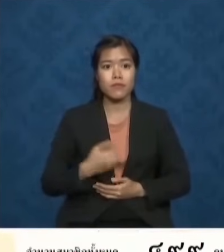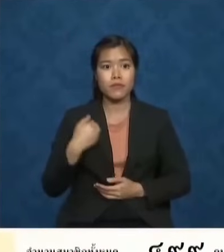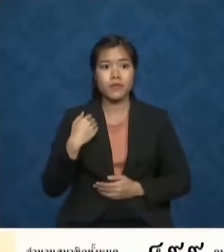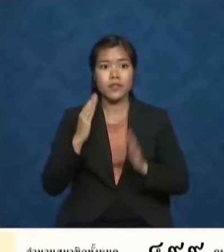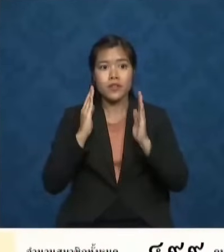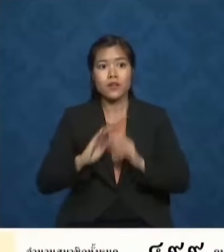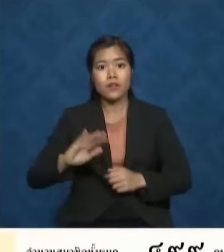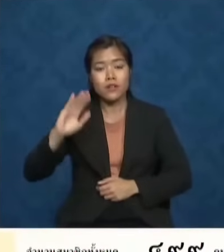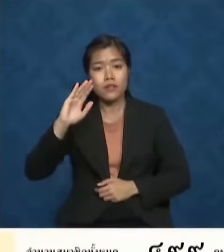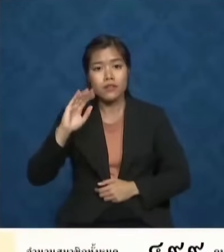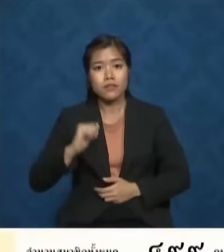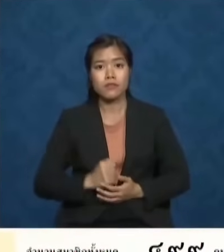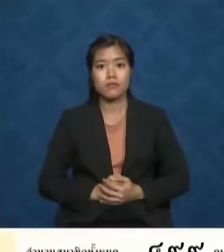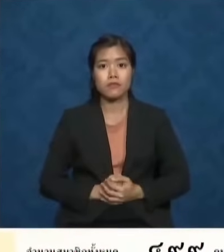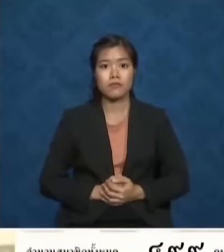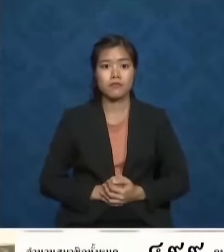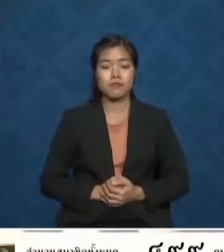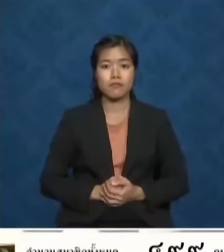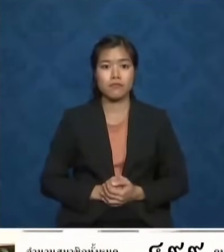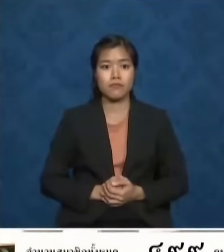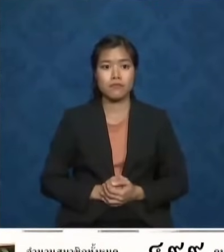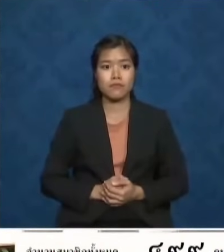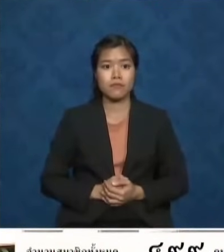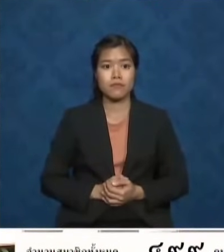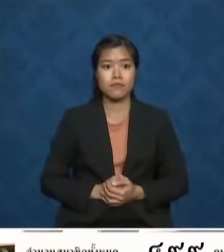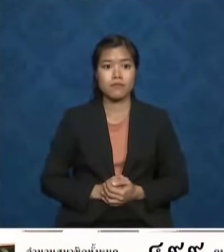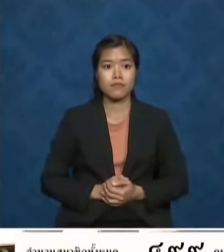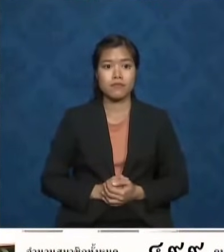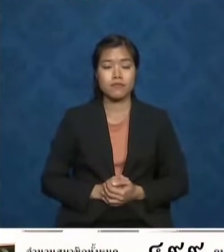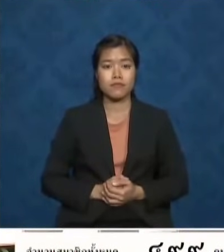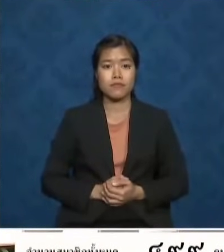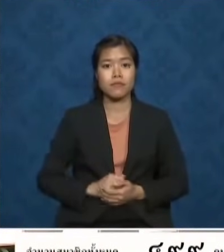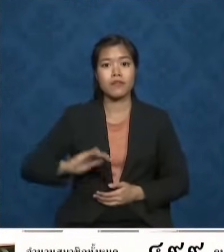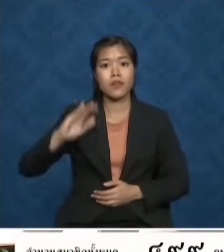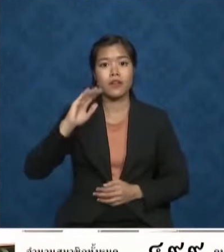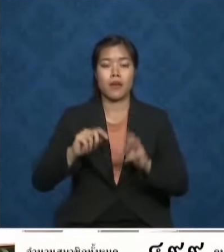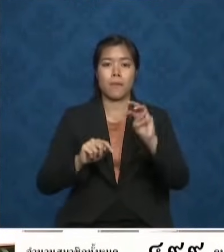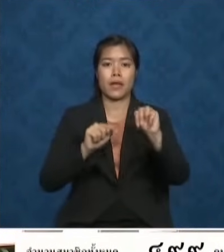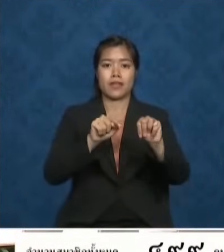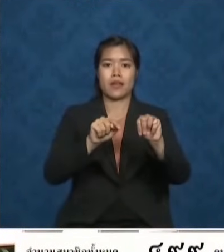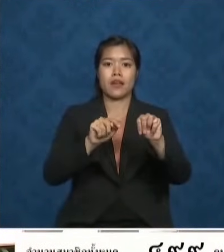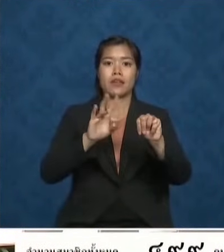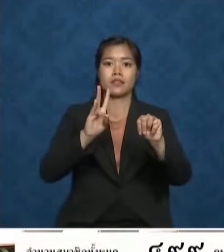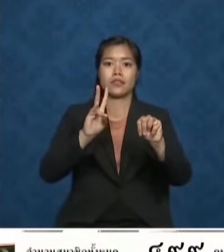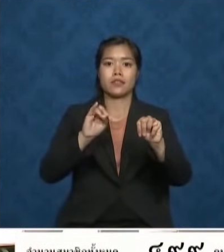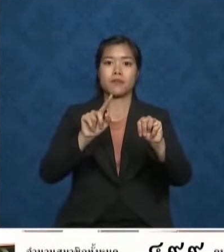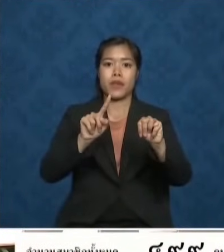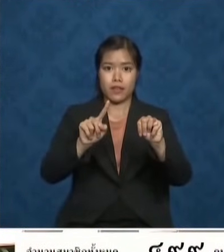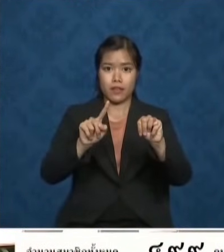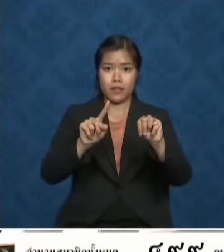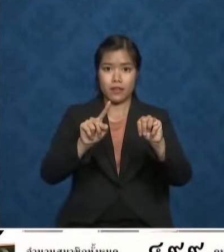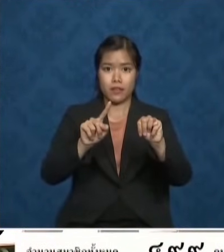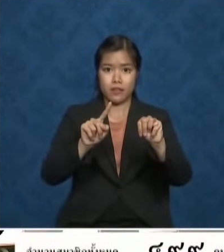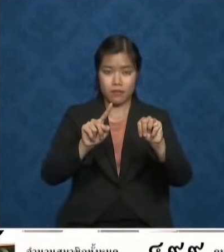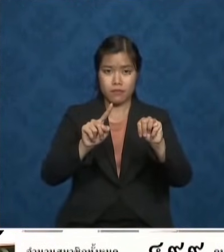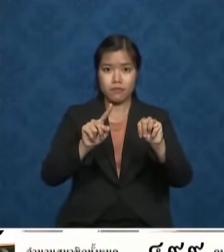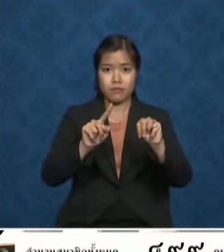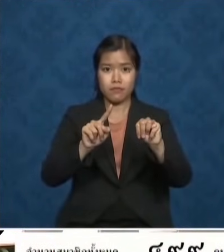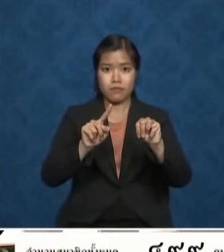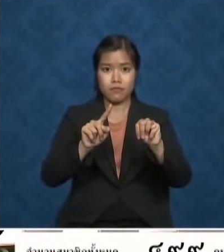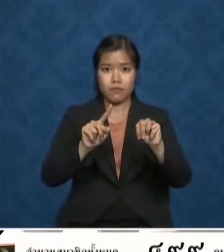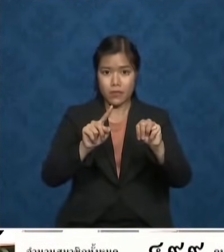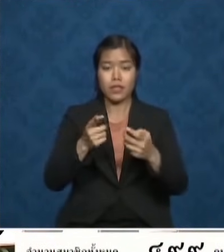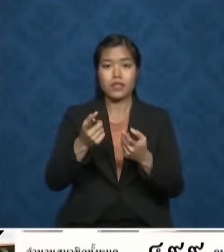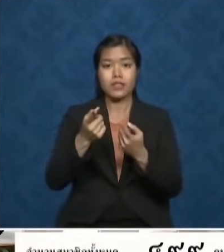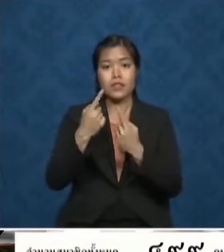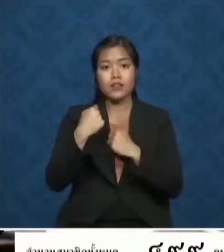ครับเชิญครับประท้วงข้อไหนครับ ประท้วงตามมาตรา71ครับผมพาดพิงนะครับผมตามคำตอบที่ท่านสุทธิได้